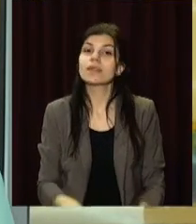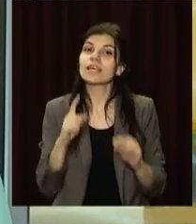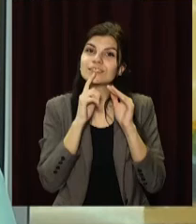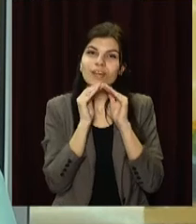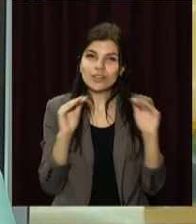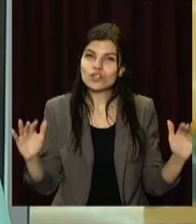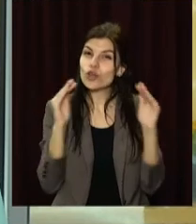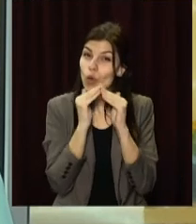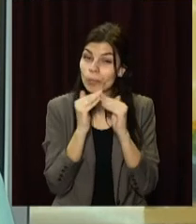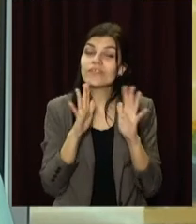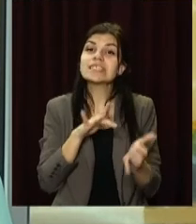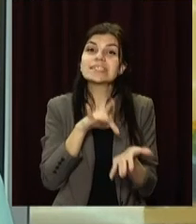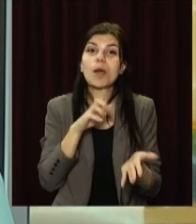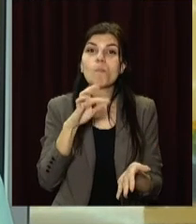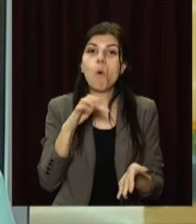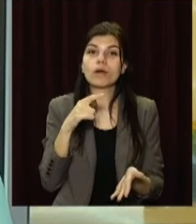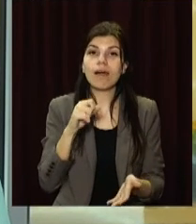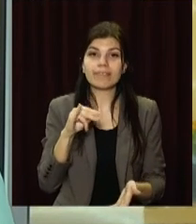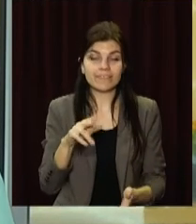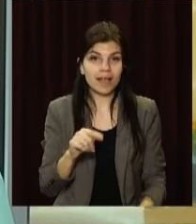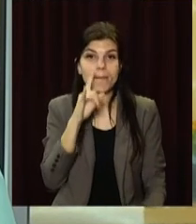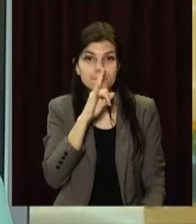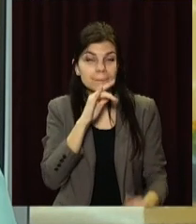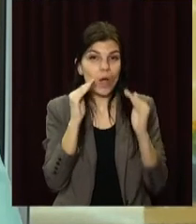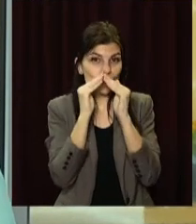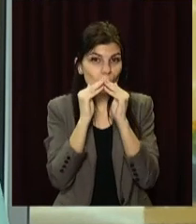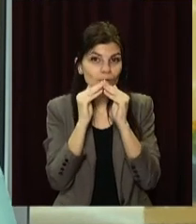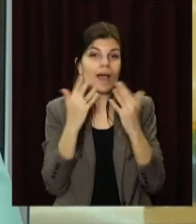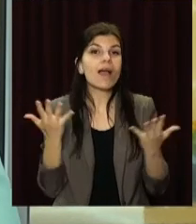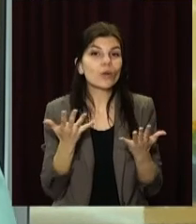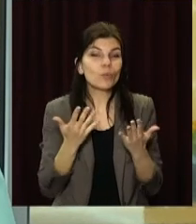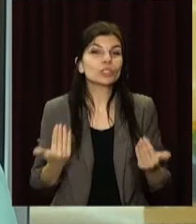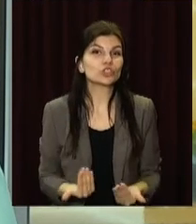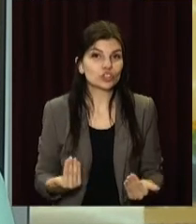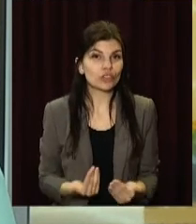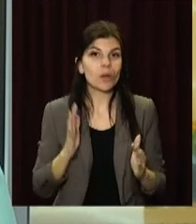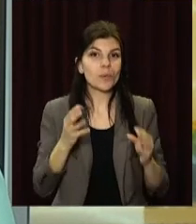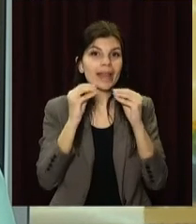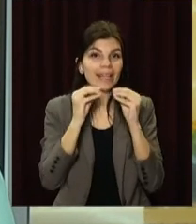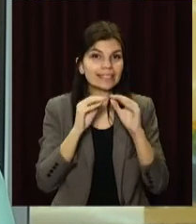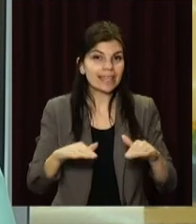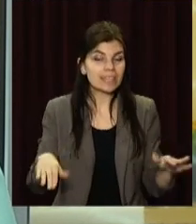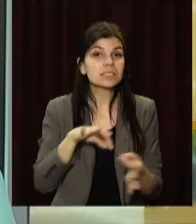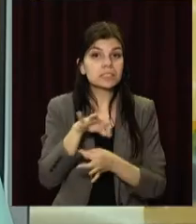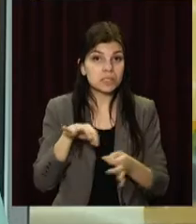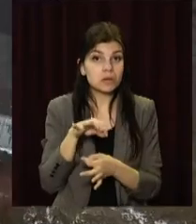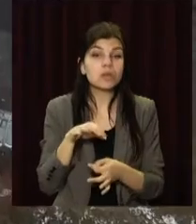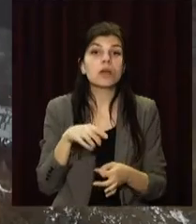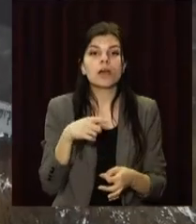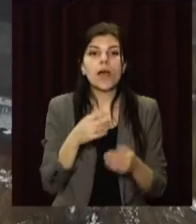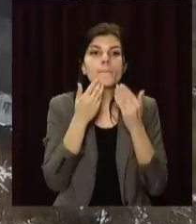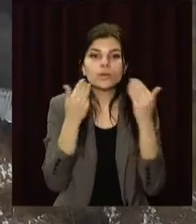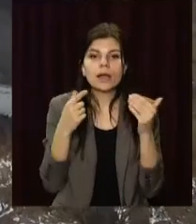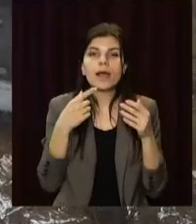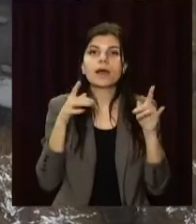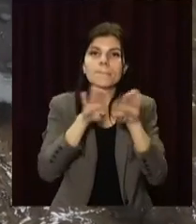Затишна домівка. У центрі Богданівки звели малий груповий будинок, у якому житимуть 10 дітей-сиріт. Останній штрих –